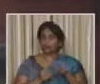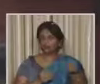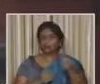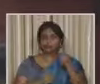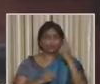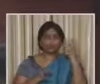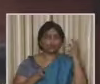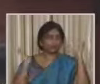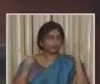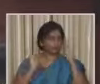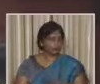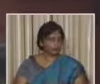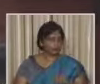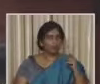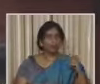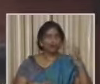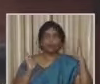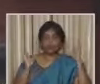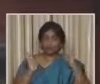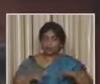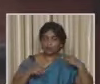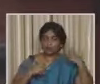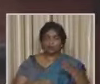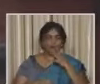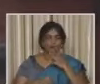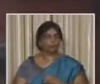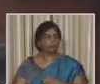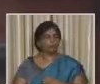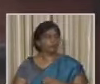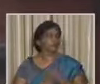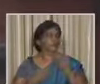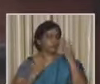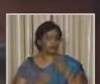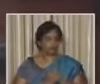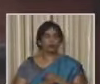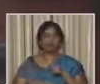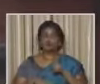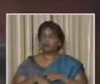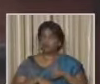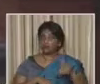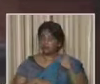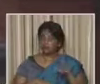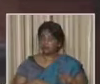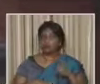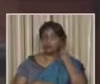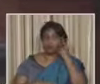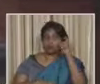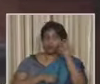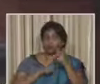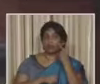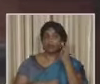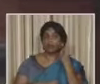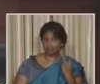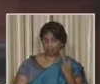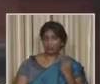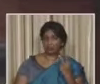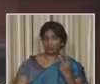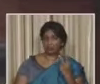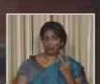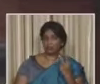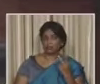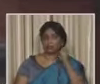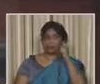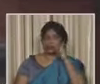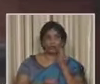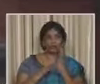தெய்வலைக்கு போகின்றார், பள்ளிவாசலுக்கு வருகின்றார். அந்த பள்ளிவாசலுக்கு பிறகு அவர் வெடிப்பித்துக் கொள்கின்றார். அதே நேரத்தில் உளவு பிரிவு உத்தியோகத்தர்கள் இருவரும்